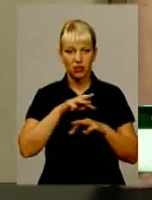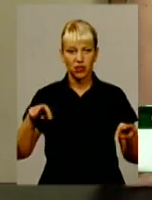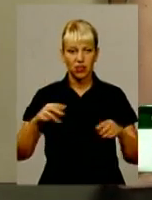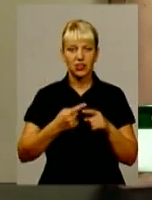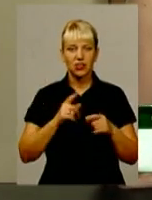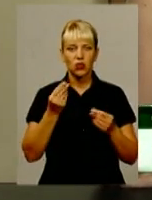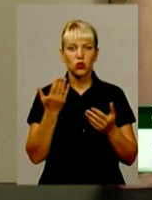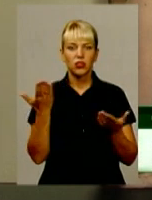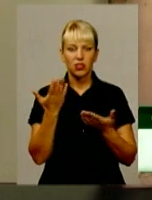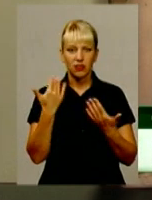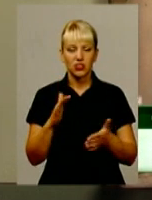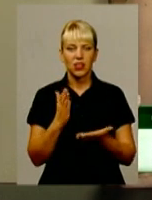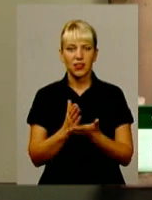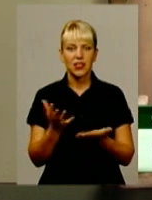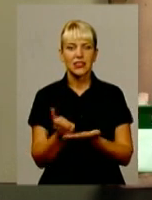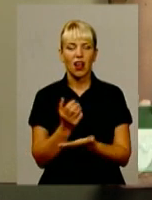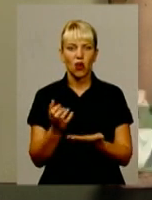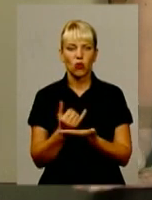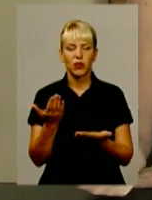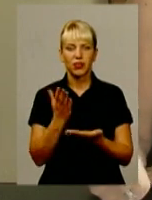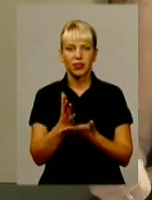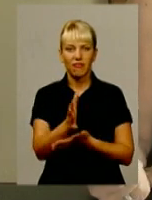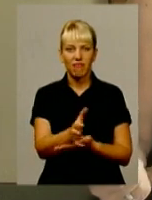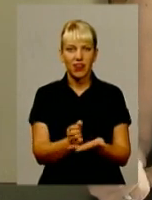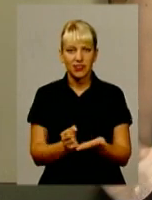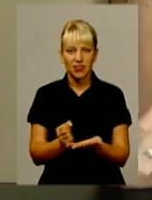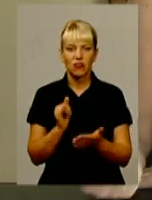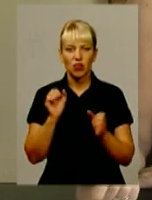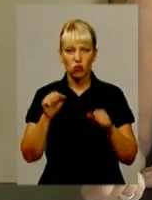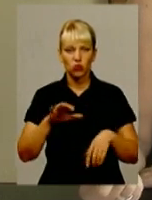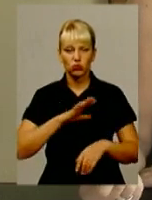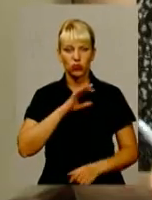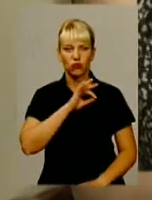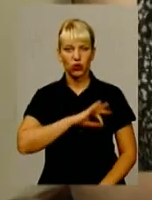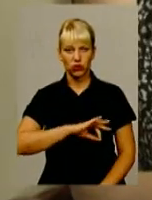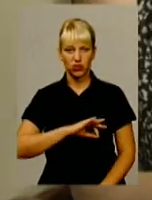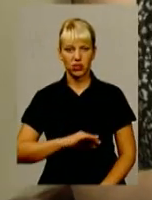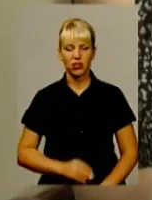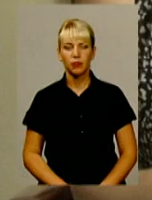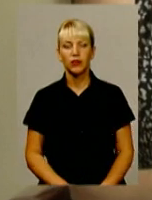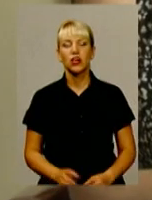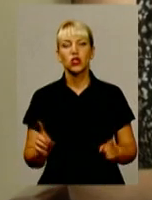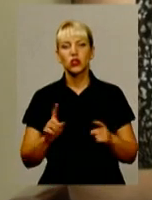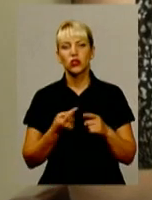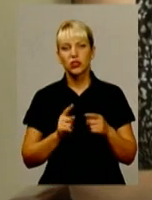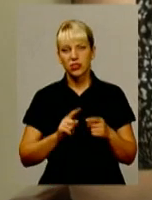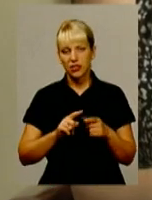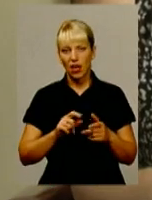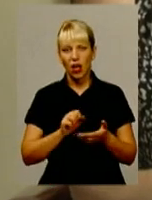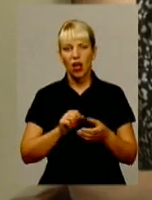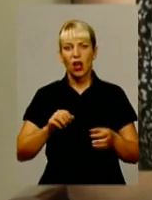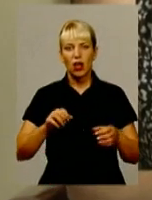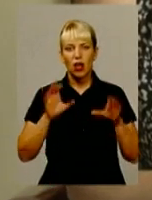ті кошти, які вже зароблені. Тобто вони вже є в резерві, і вони можуть бути використані, спрямовані. Те, що дана постанова не надасть